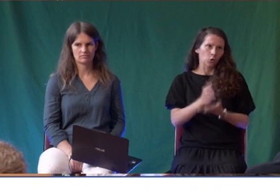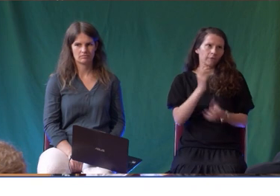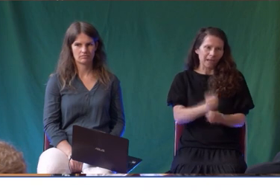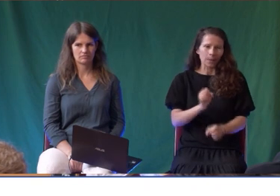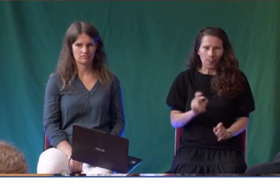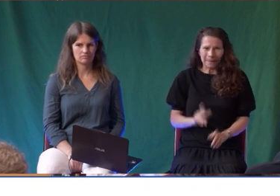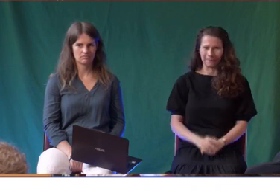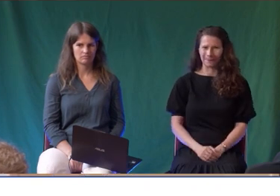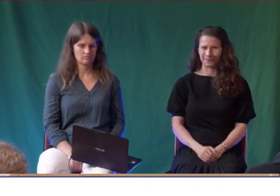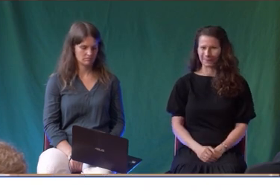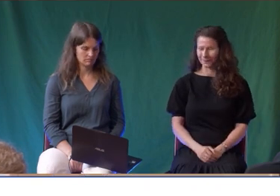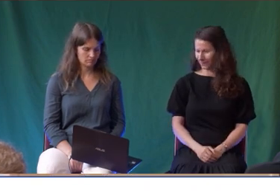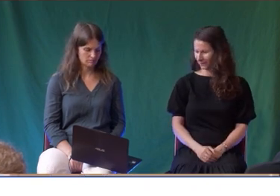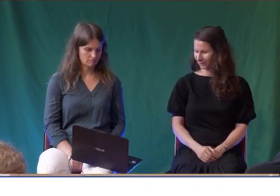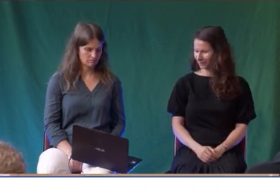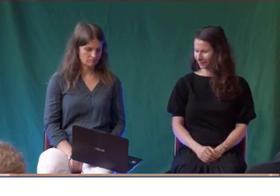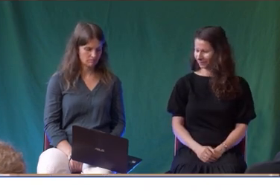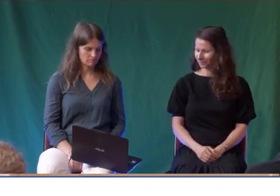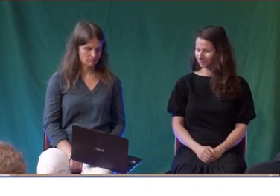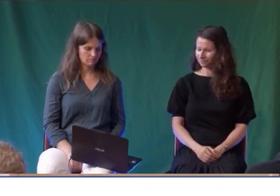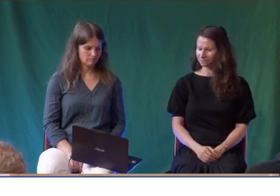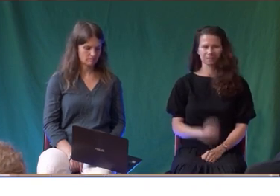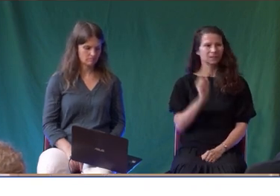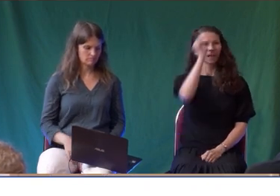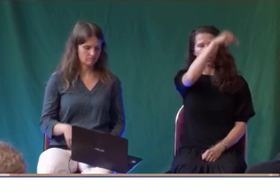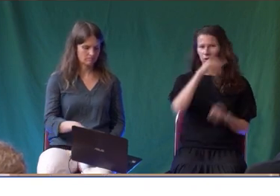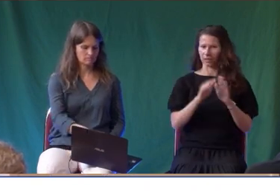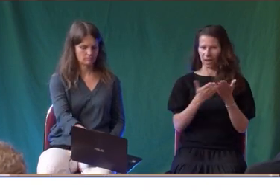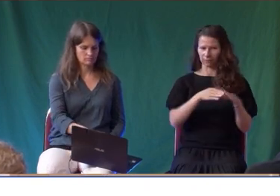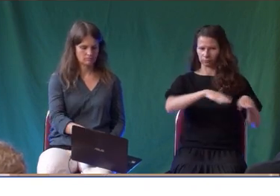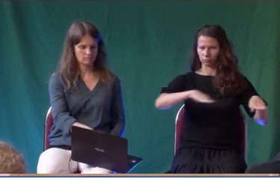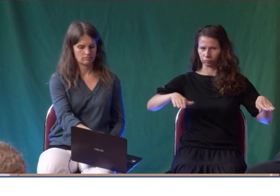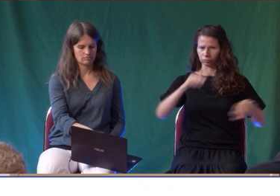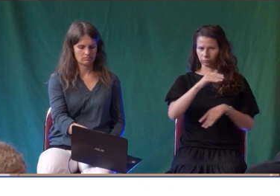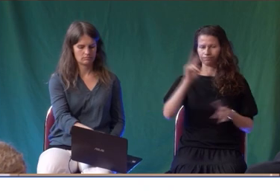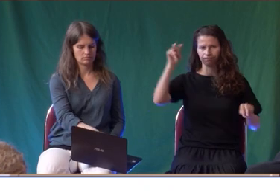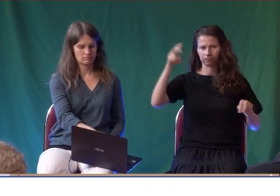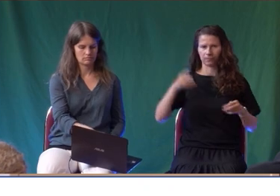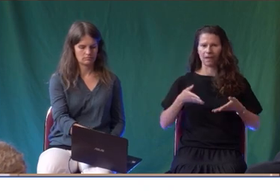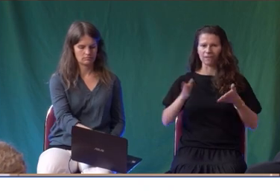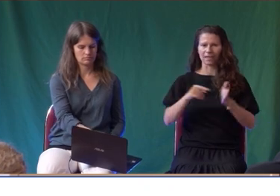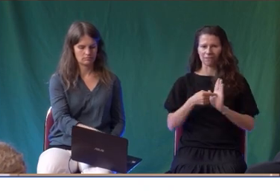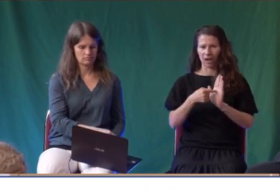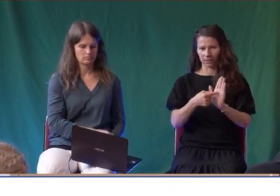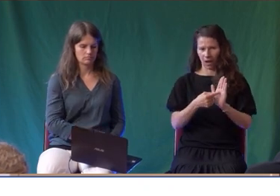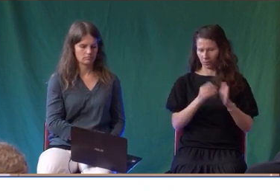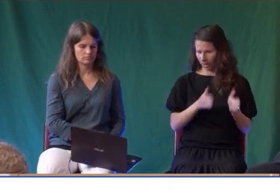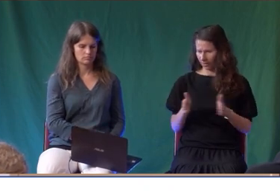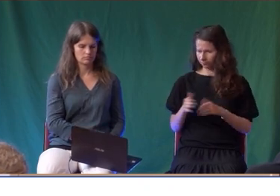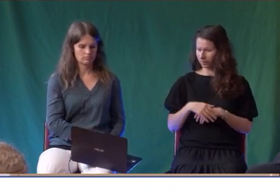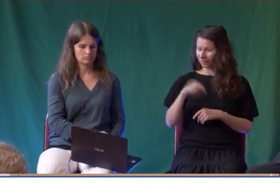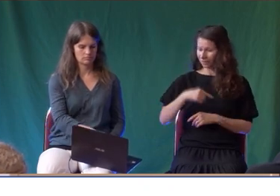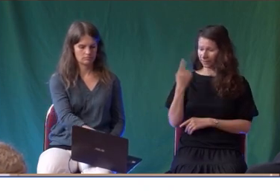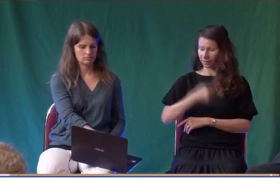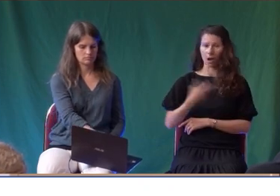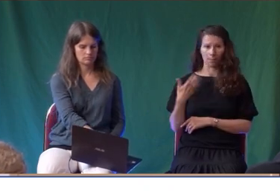unsere Wegweiser Reihe sie sehen draußen die Hälfte auslegen hat Zuwachs bekommen in diesem Jahr